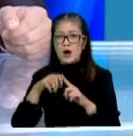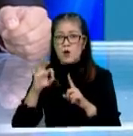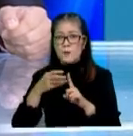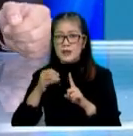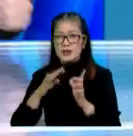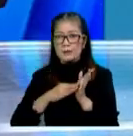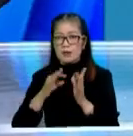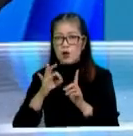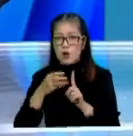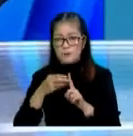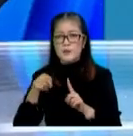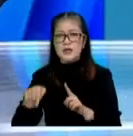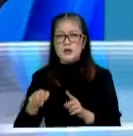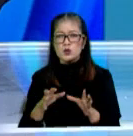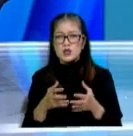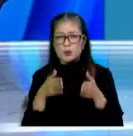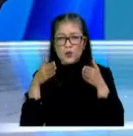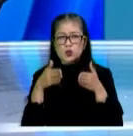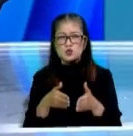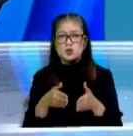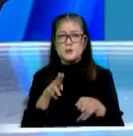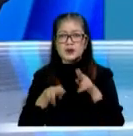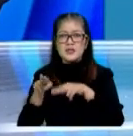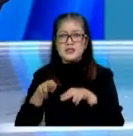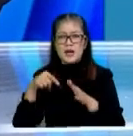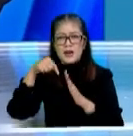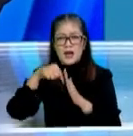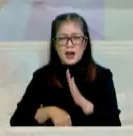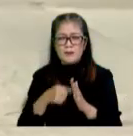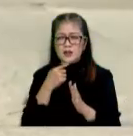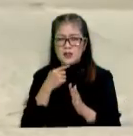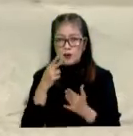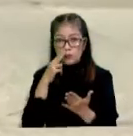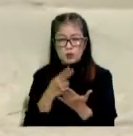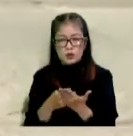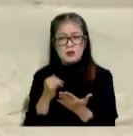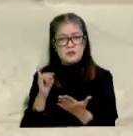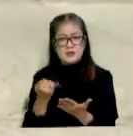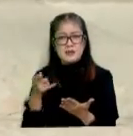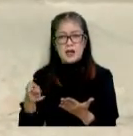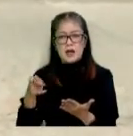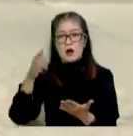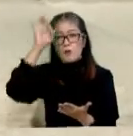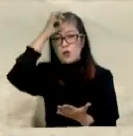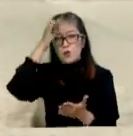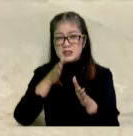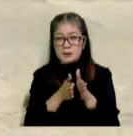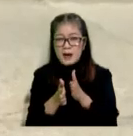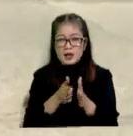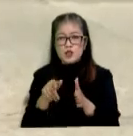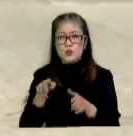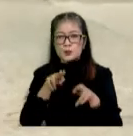fokus mendalami keterangan saksi dan sejumlah bukti yang diperoleh. Terkait pelanggaran kode etik, kepolisian maraton